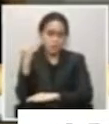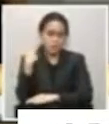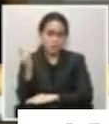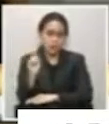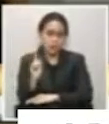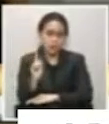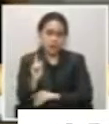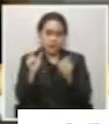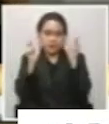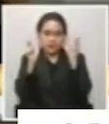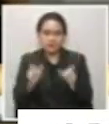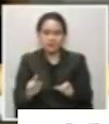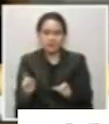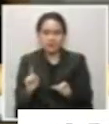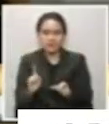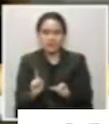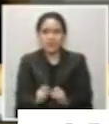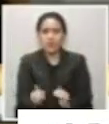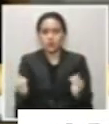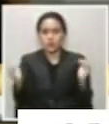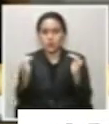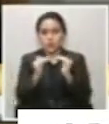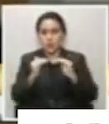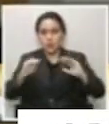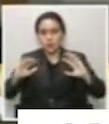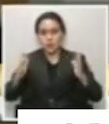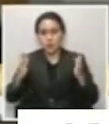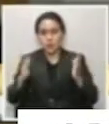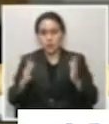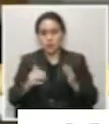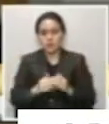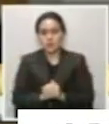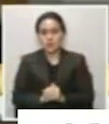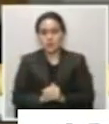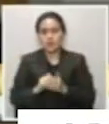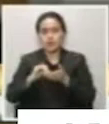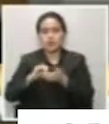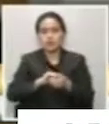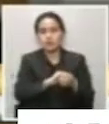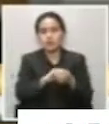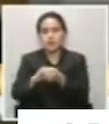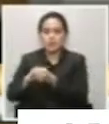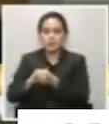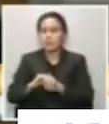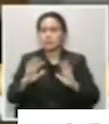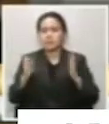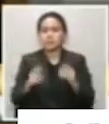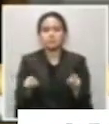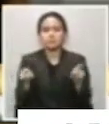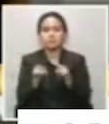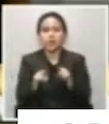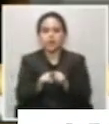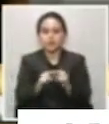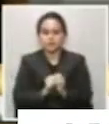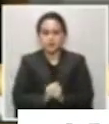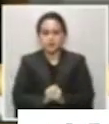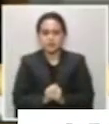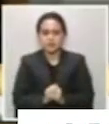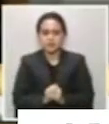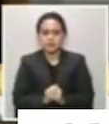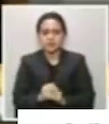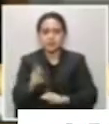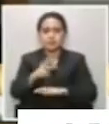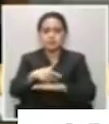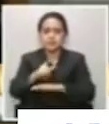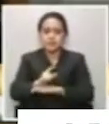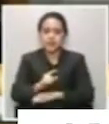าความยุติธรรมไม่มีความสามัคคีไม่เกิดท่านประธานและเพื่อน